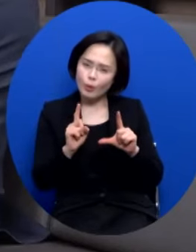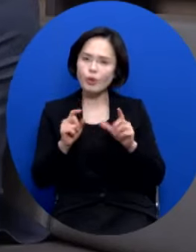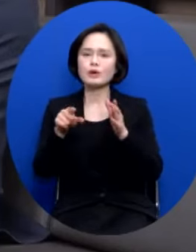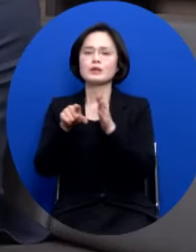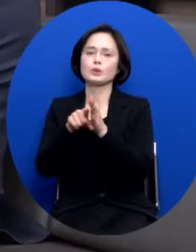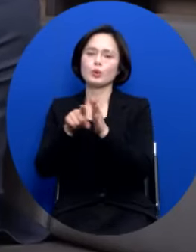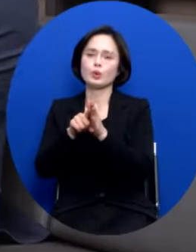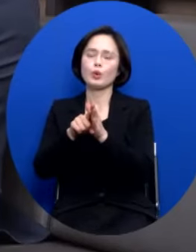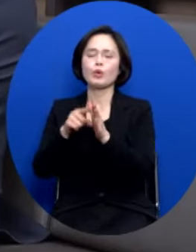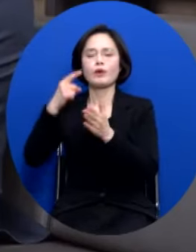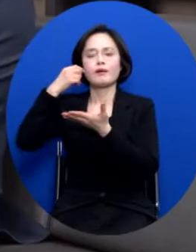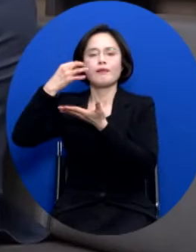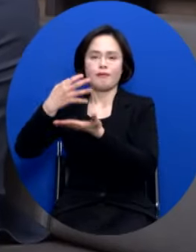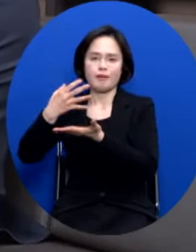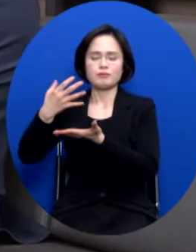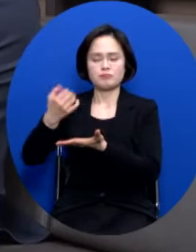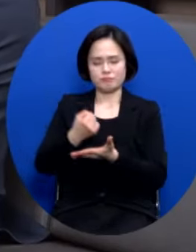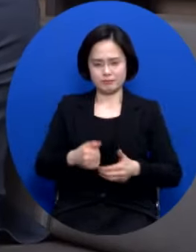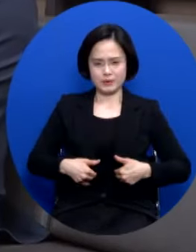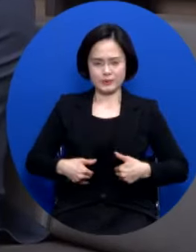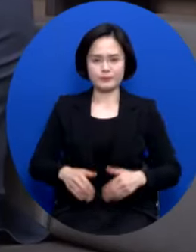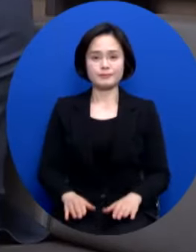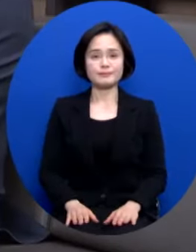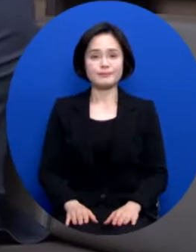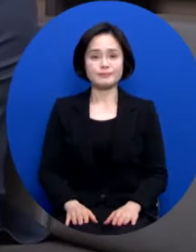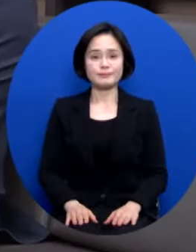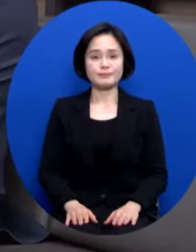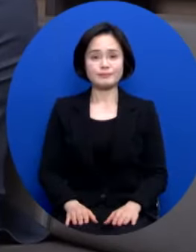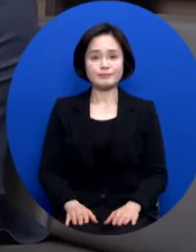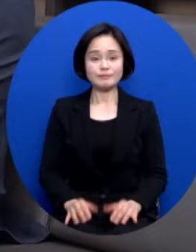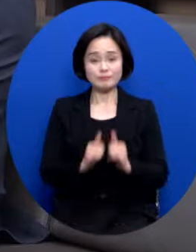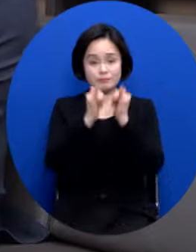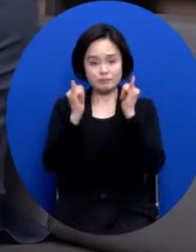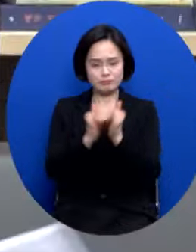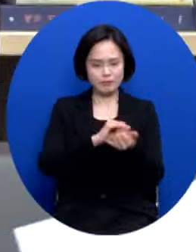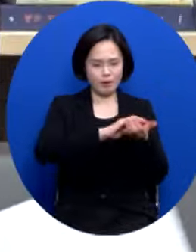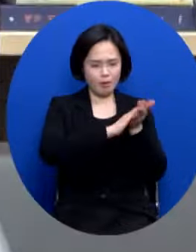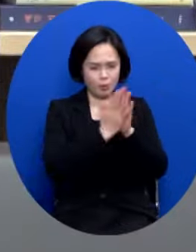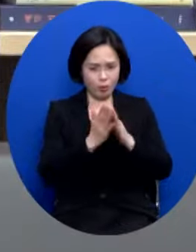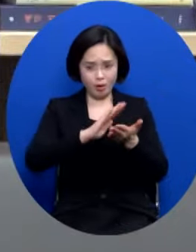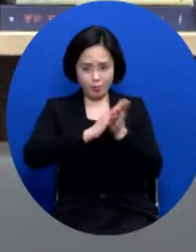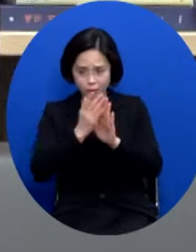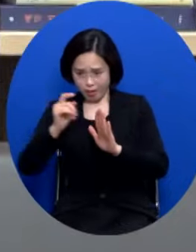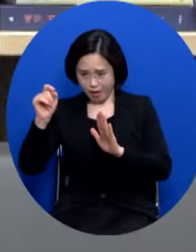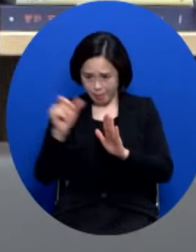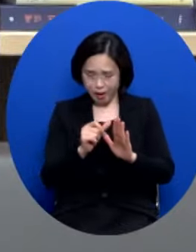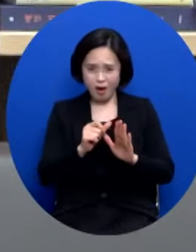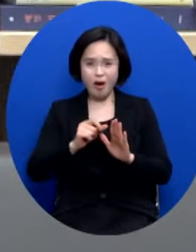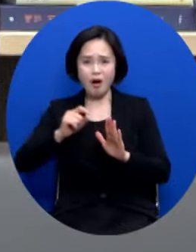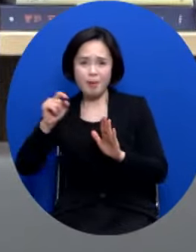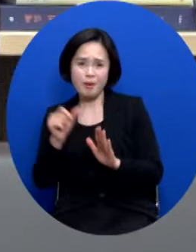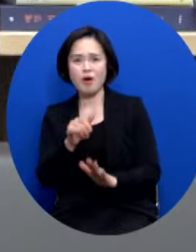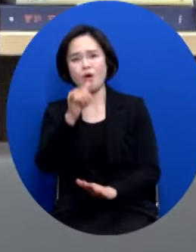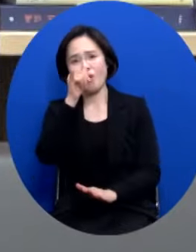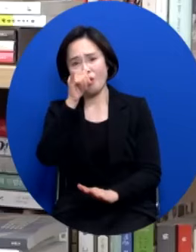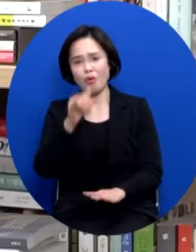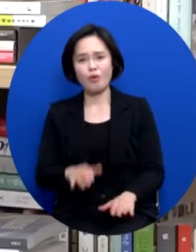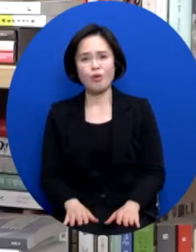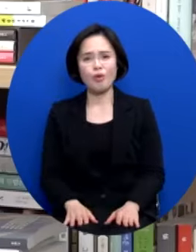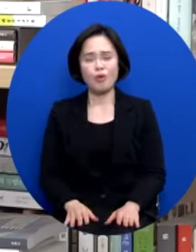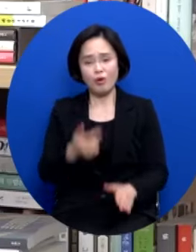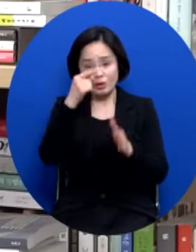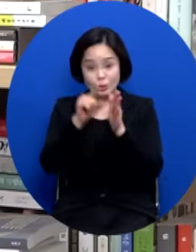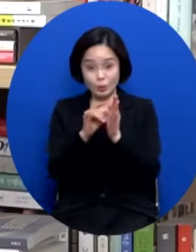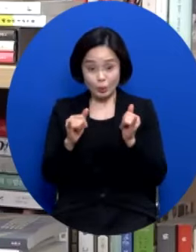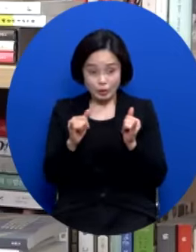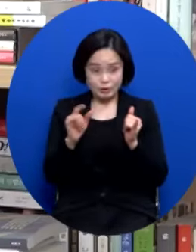이 급변하는 사회 변화 속에서 우리 사회 양극화가 굉장히 심합니다. 뭐 다음 달 있을 총선을 앞두고 더 심하지